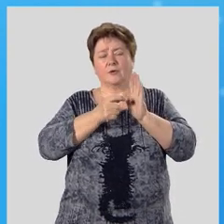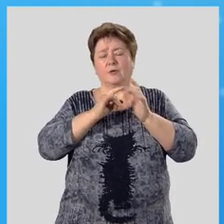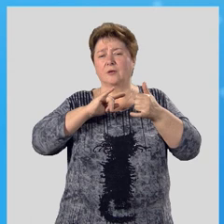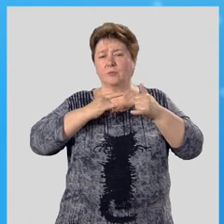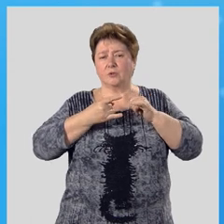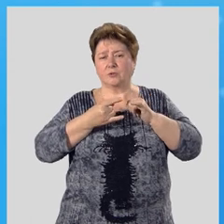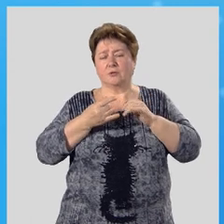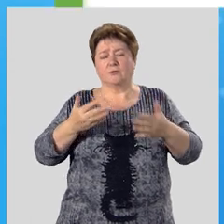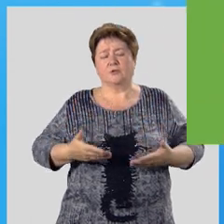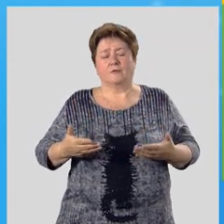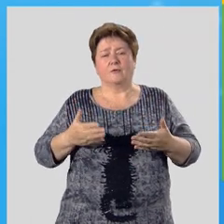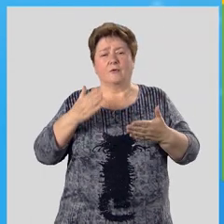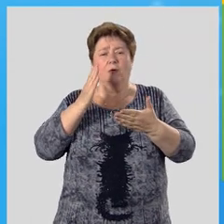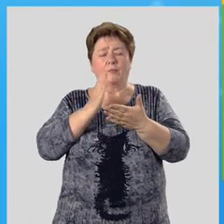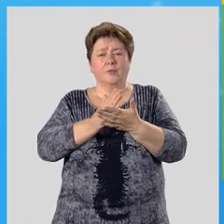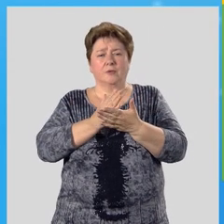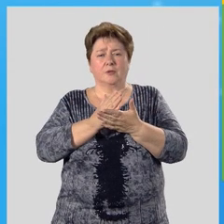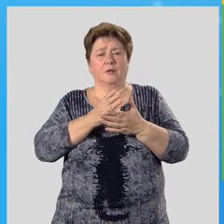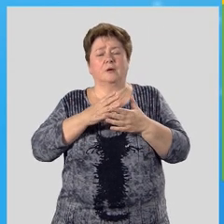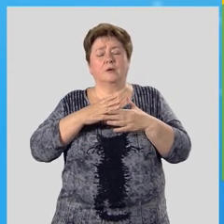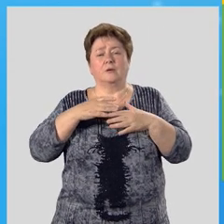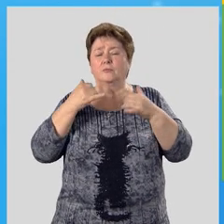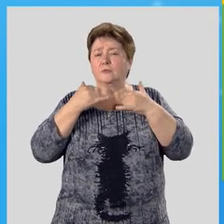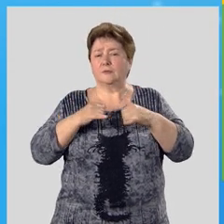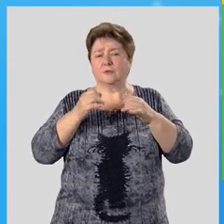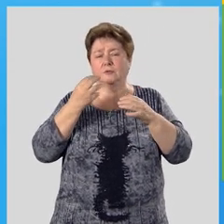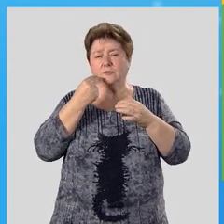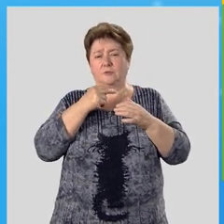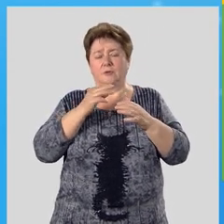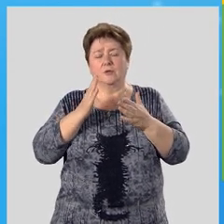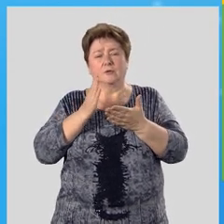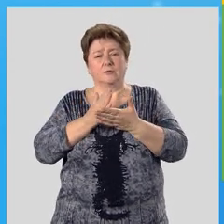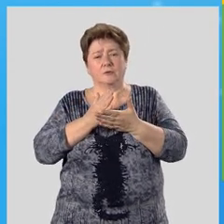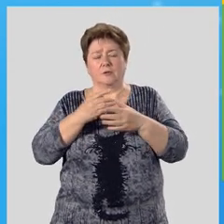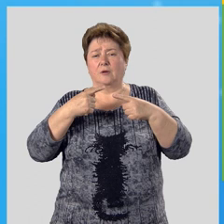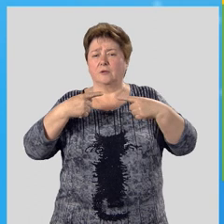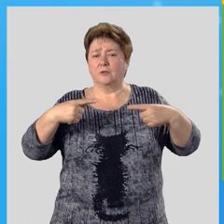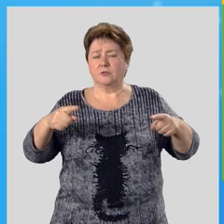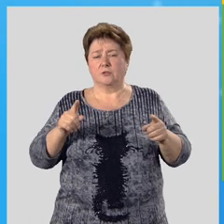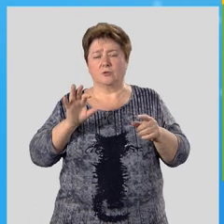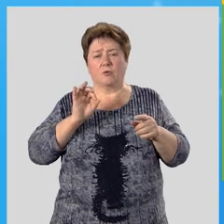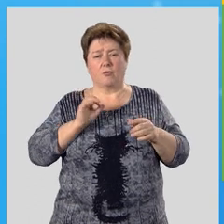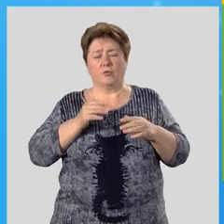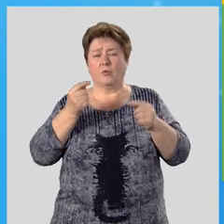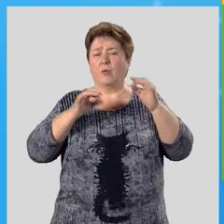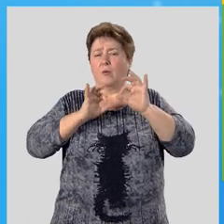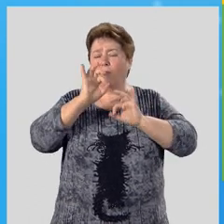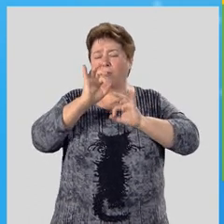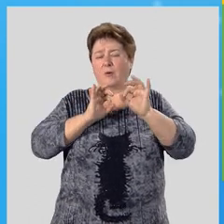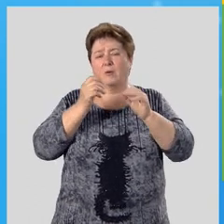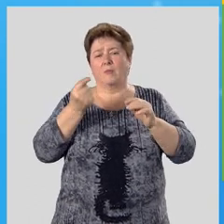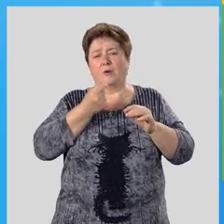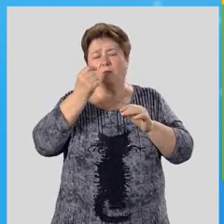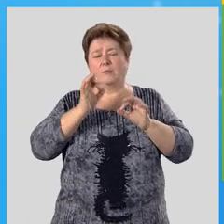живого, обладают уникальными свойствами, существенно отличающимися от молекул с